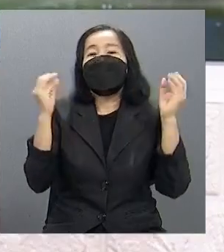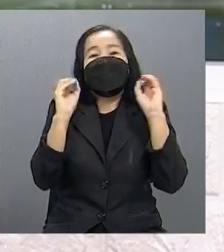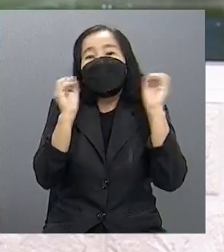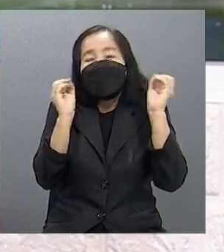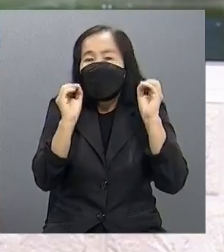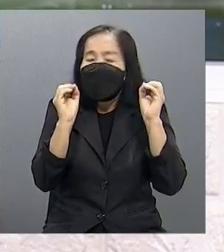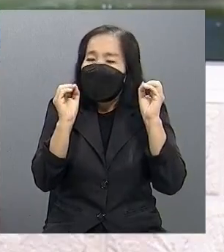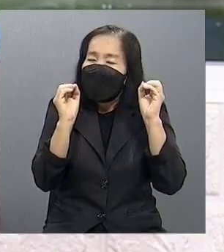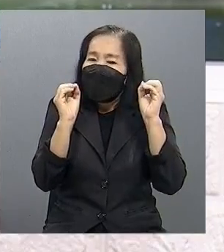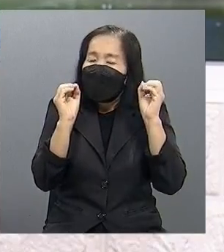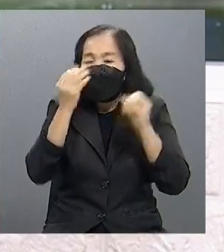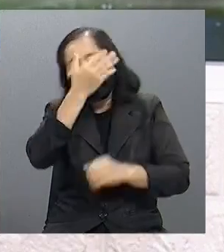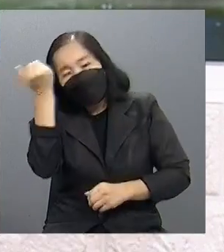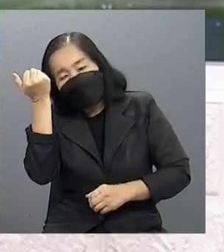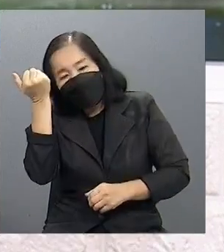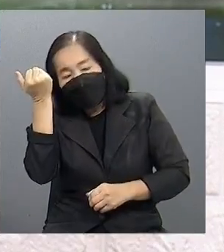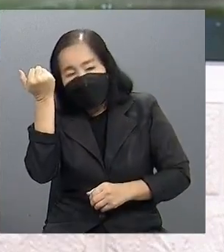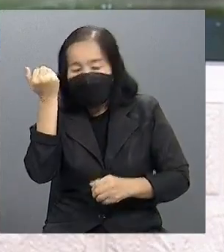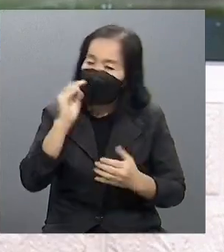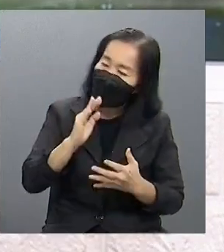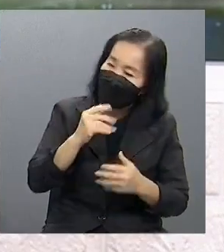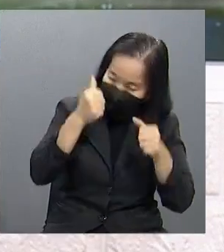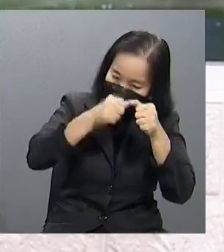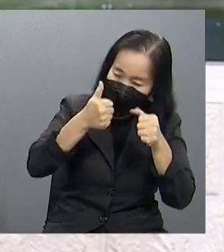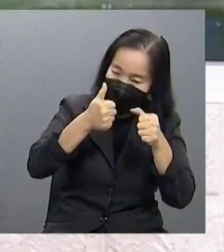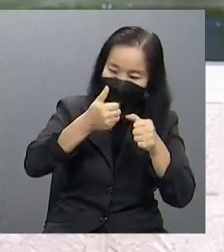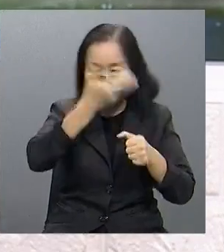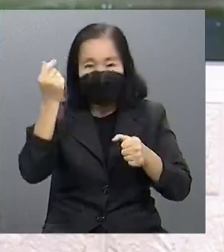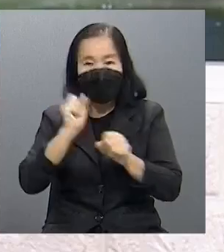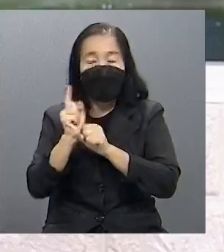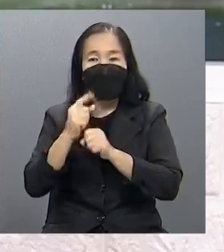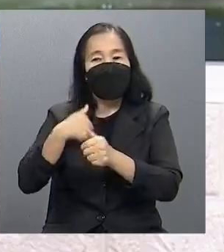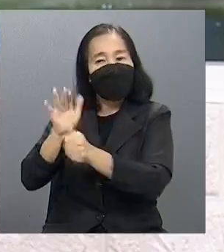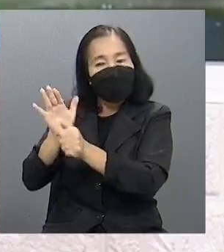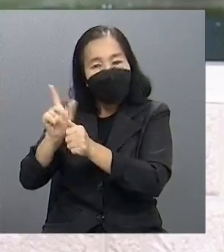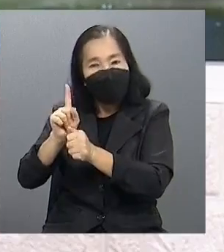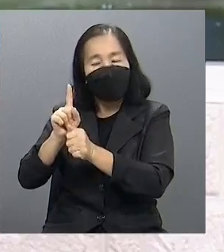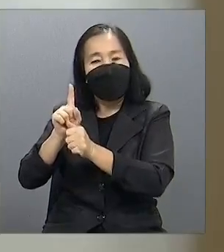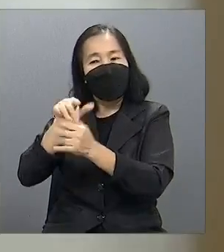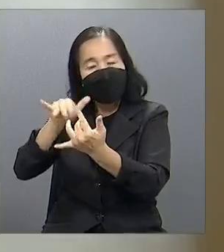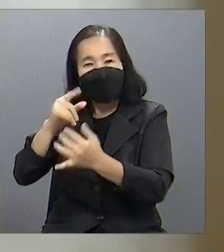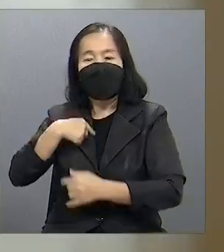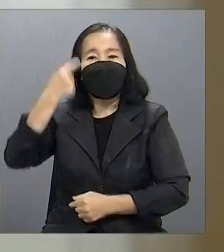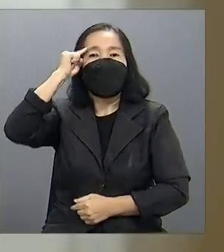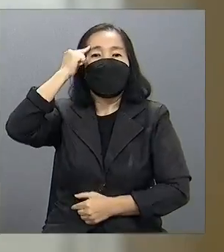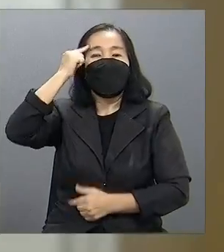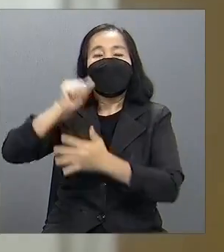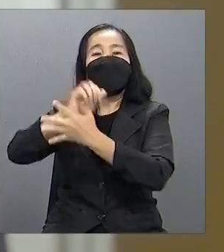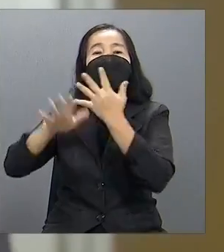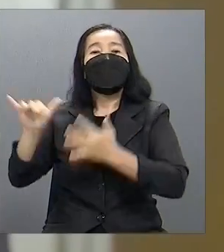การเป็นยังไงวิธีปฏิบัติกับผู้ป่วยอัลไซเมอร์การเข้าใจการดูแลควรจะทำยังไงตอนนั้นทุกคนมองว่